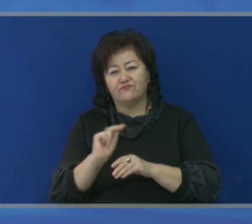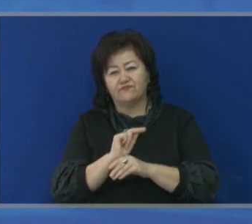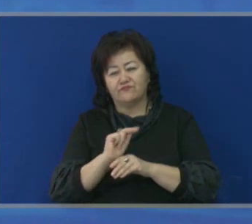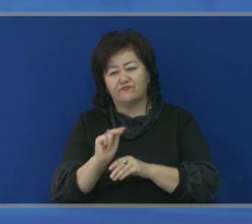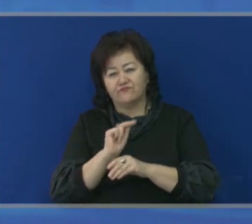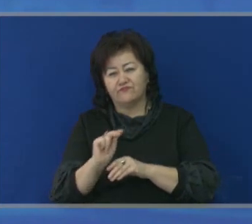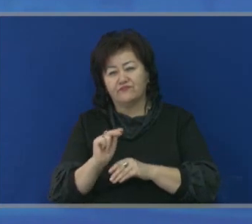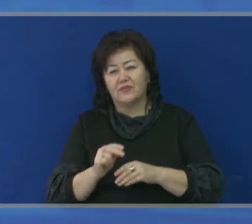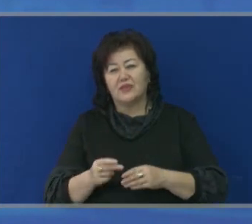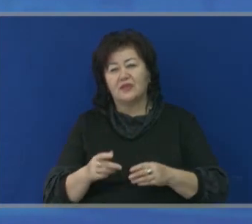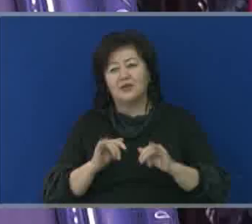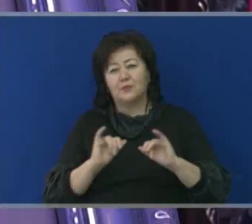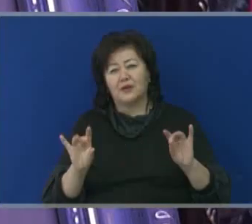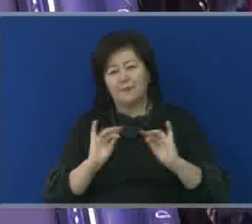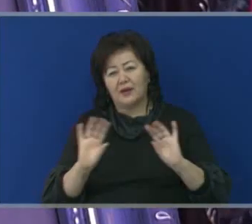здорового образа жизни.